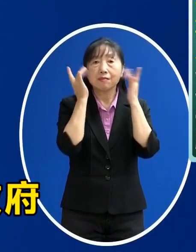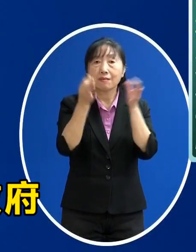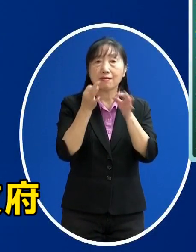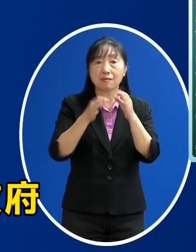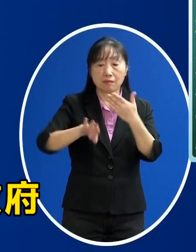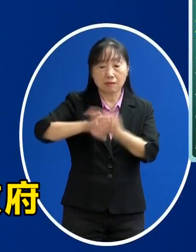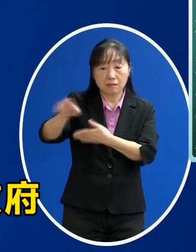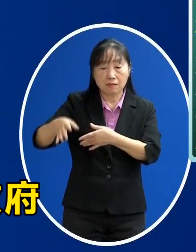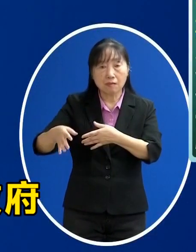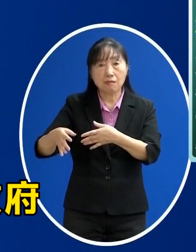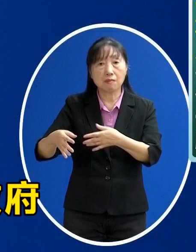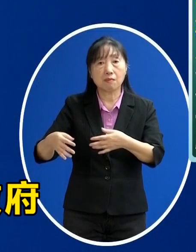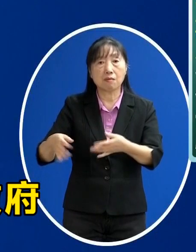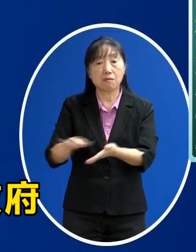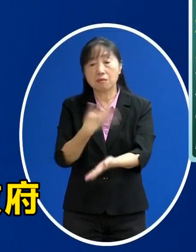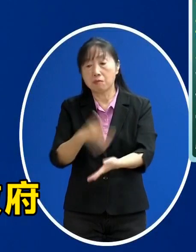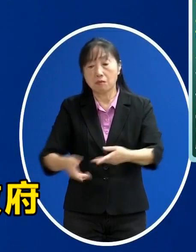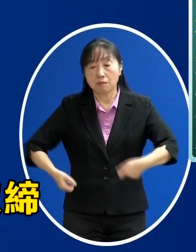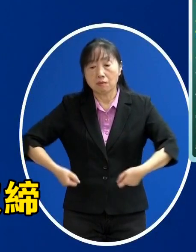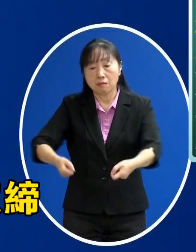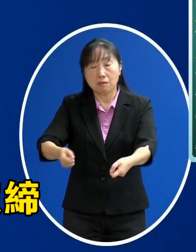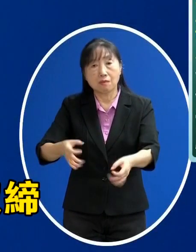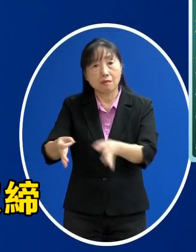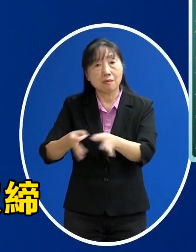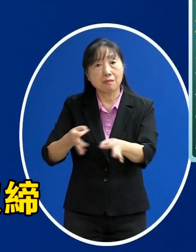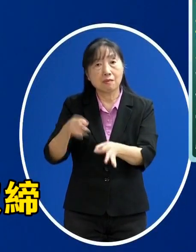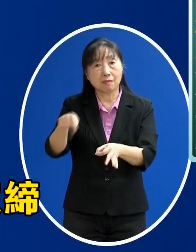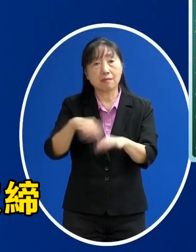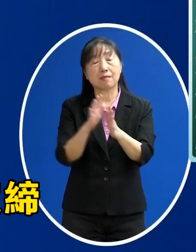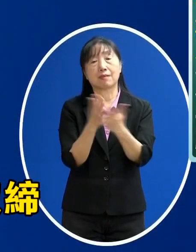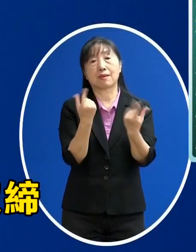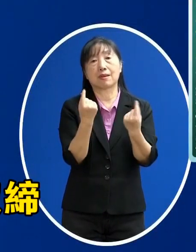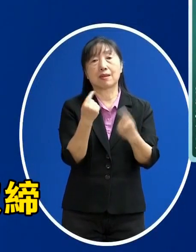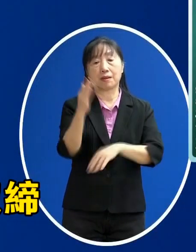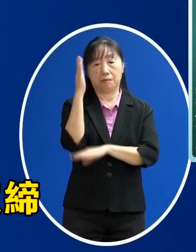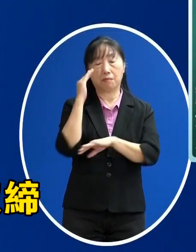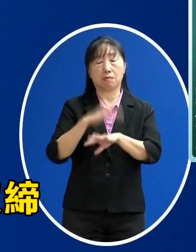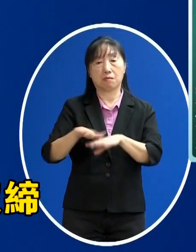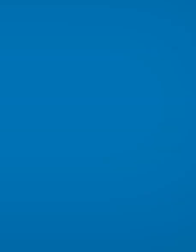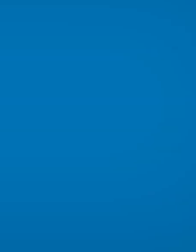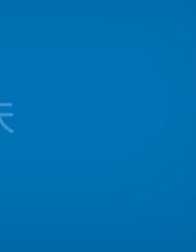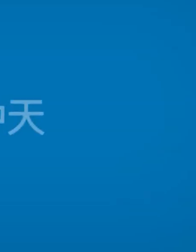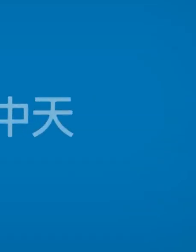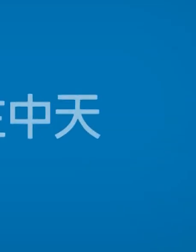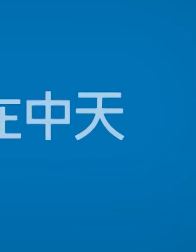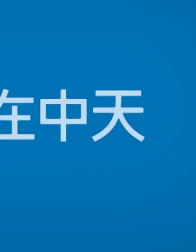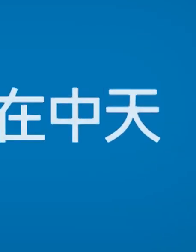这些流动摊贩，那各地方政府这边也会这个动用警察来做取缔。